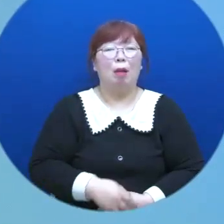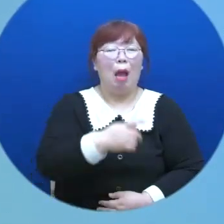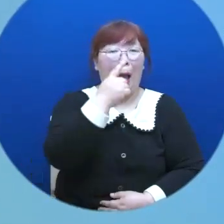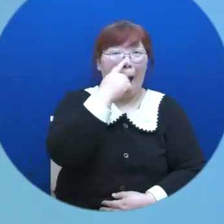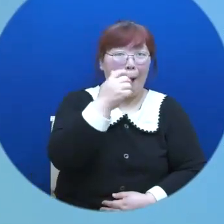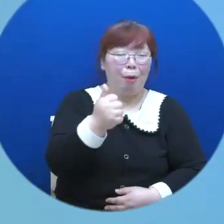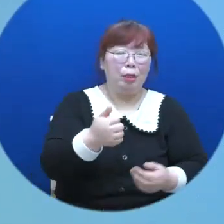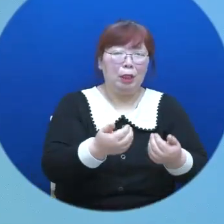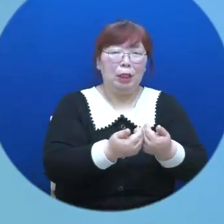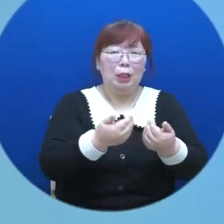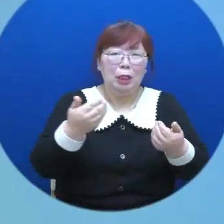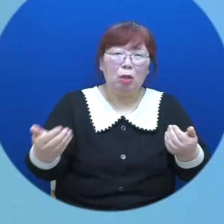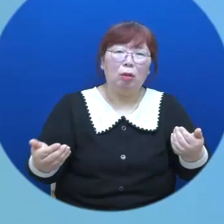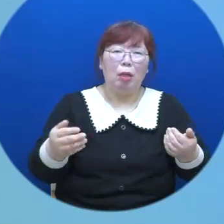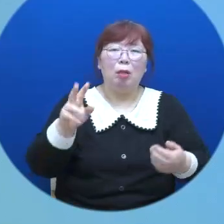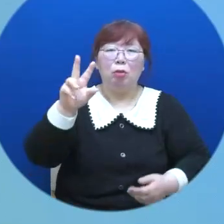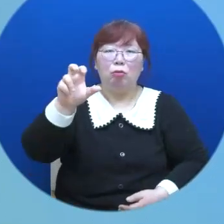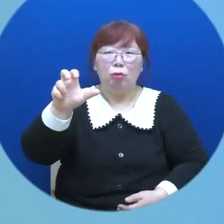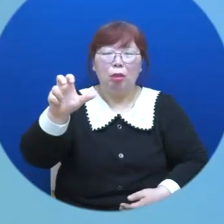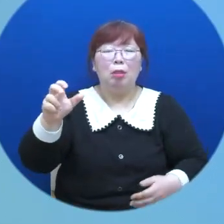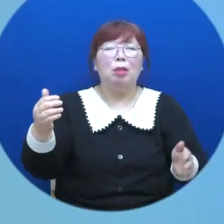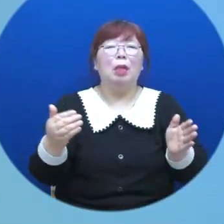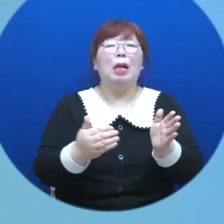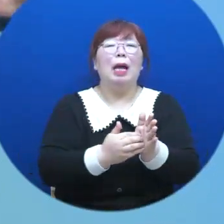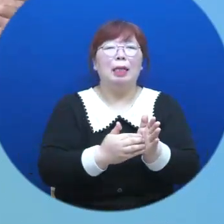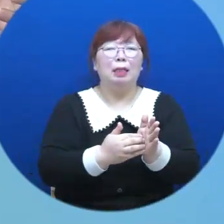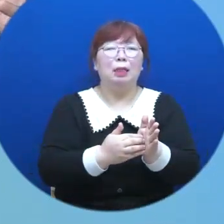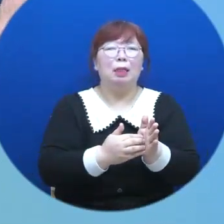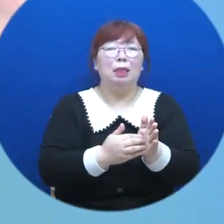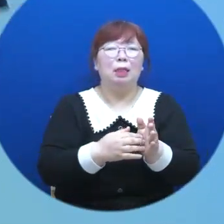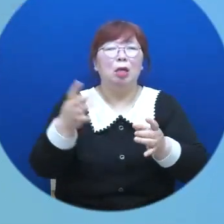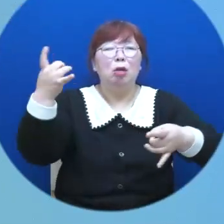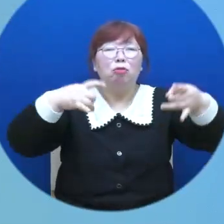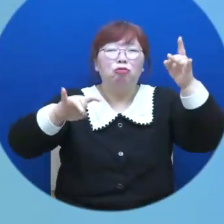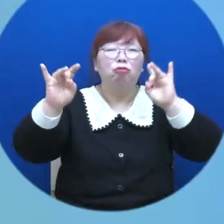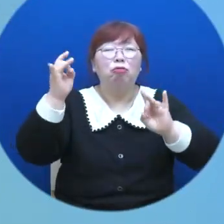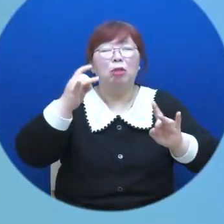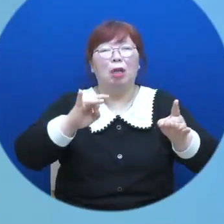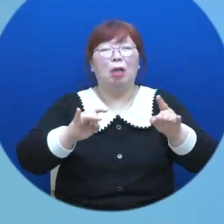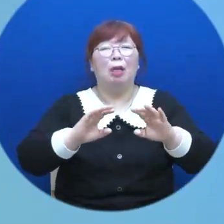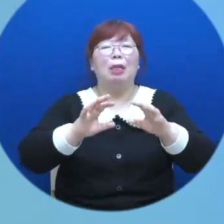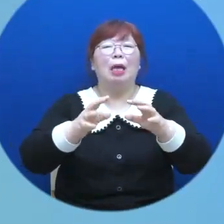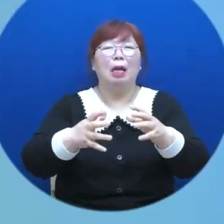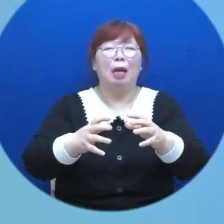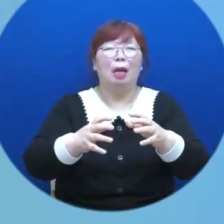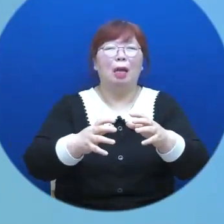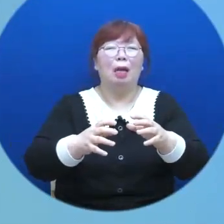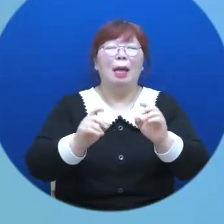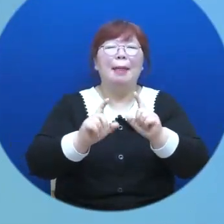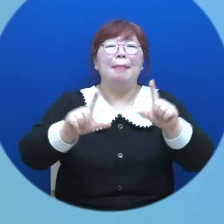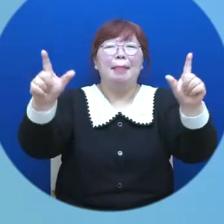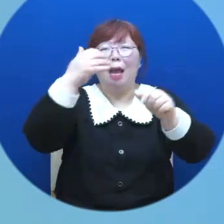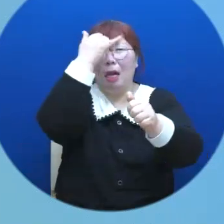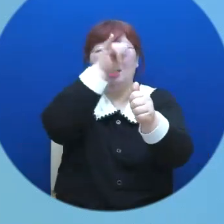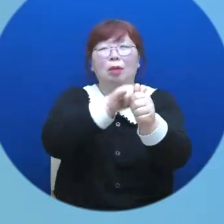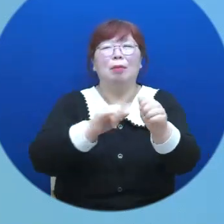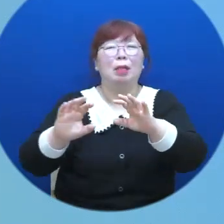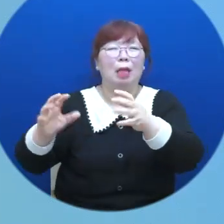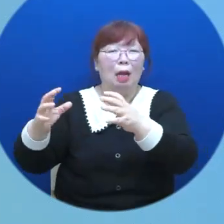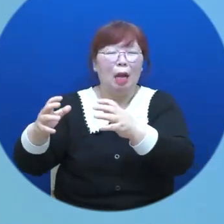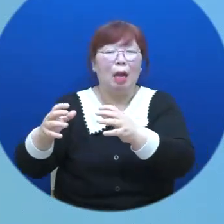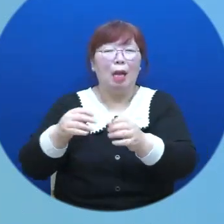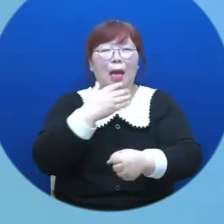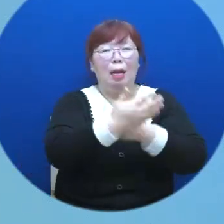떠나서 25살 때까지 우상의 나라, 태양을 섬기는 나라, 하나님을 하나도